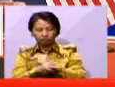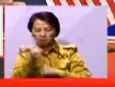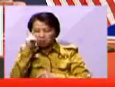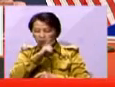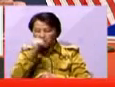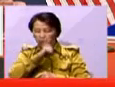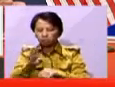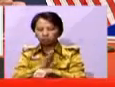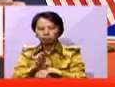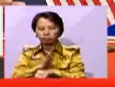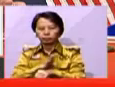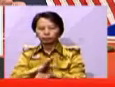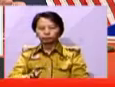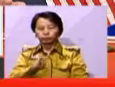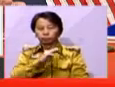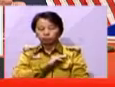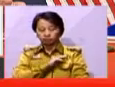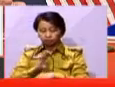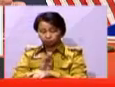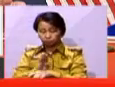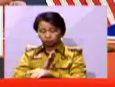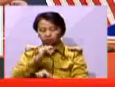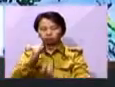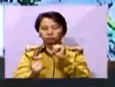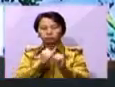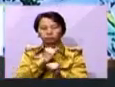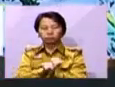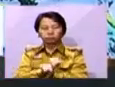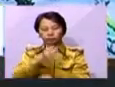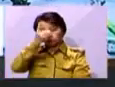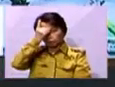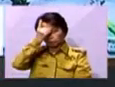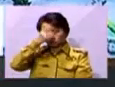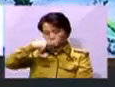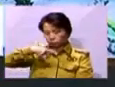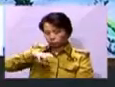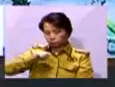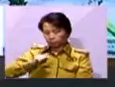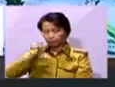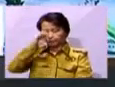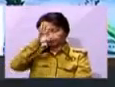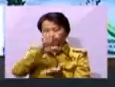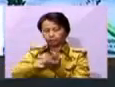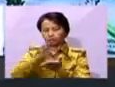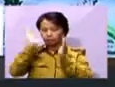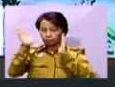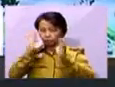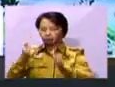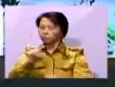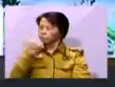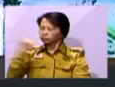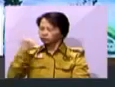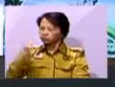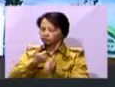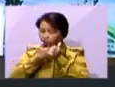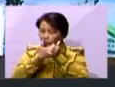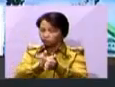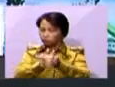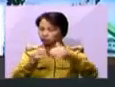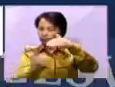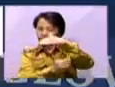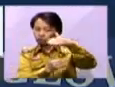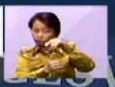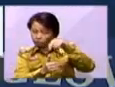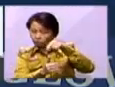penipu perdagangan. Menteri Perdagangan Antarabangsa dan Industri Dato' Sri Mustafa Mohamad yakin Malaysia sentiasa mematuhi